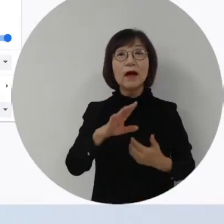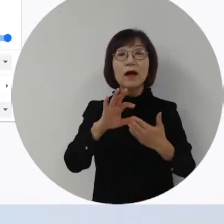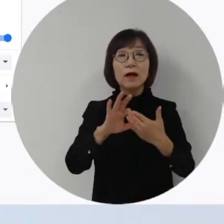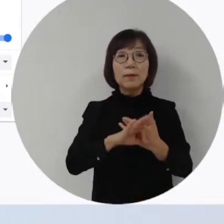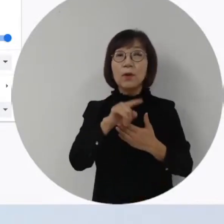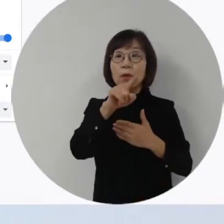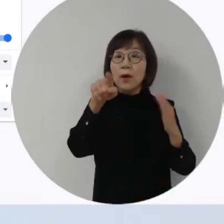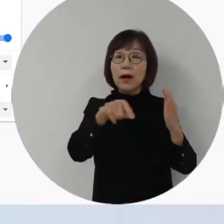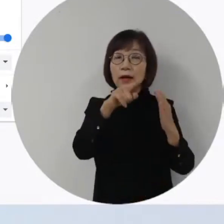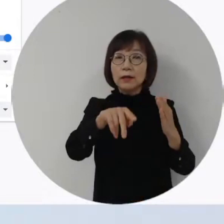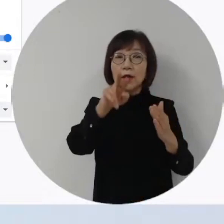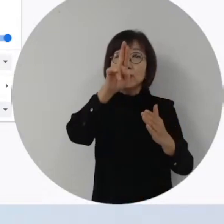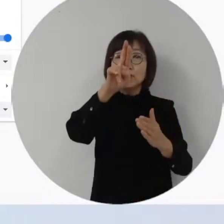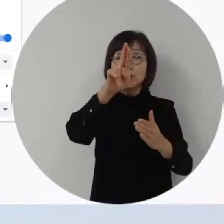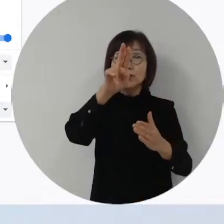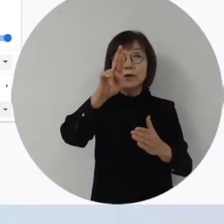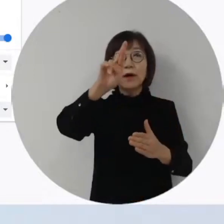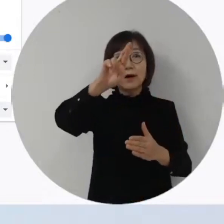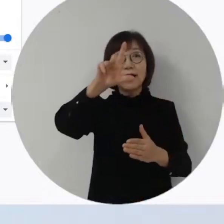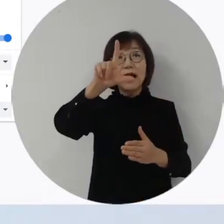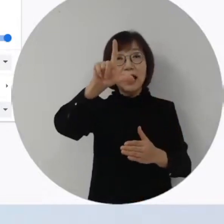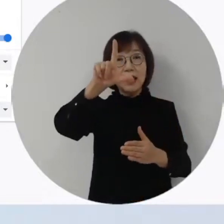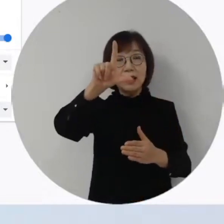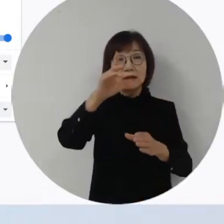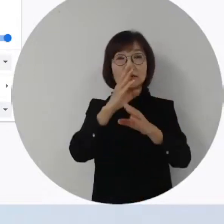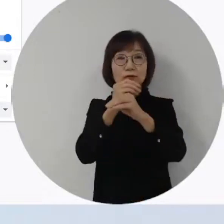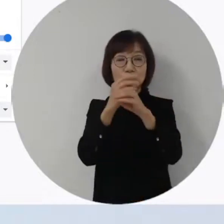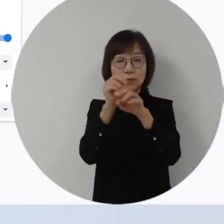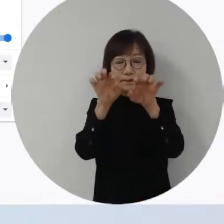또는 복사해서 붙여넣기 하시거나